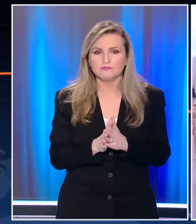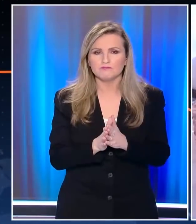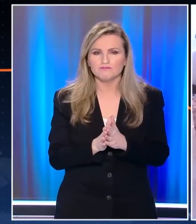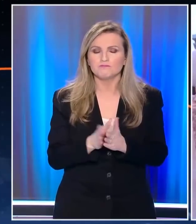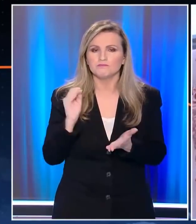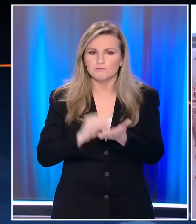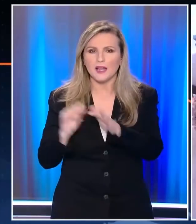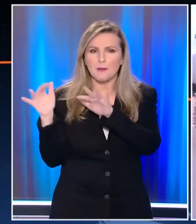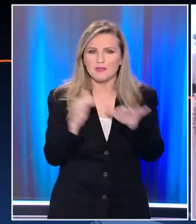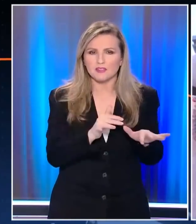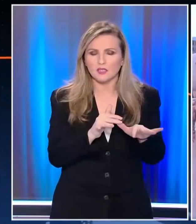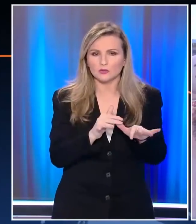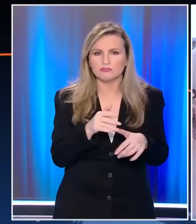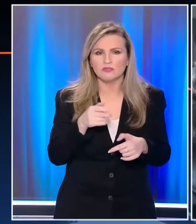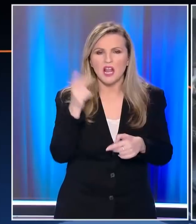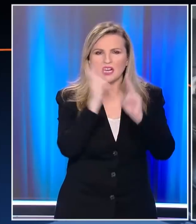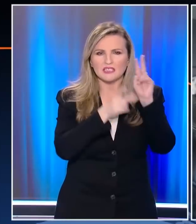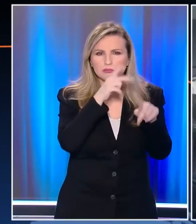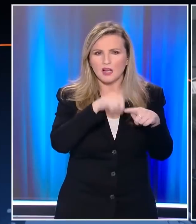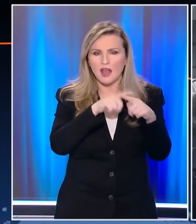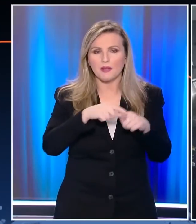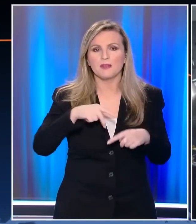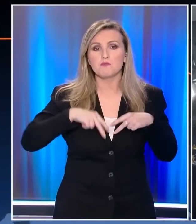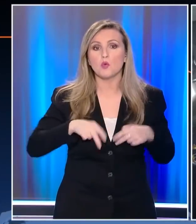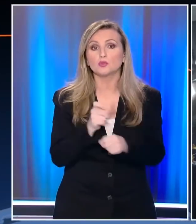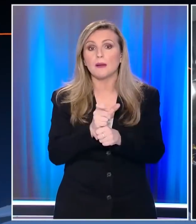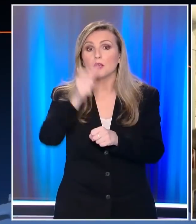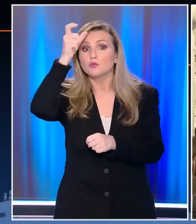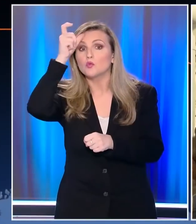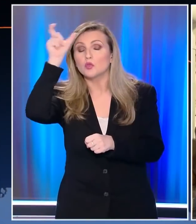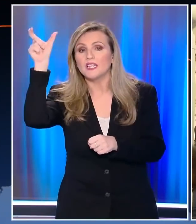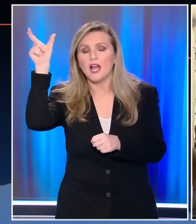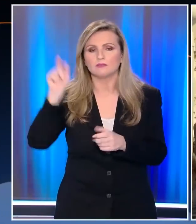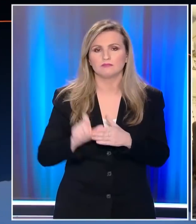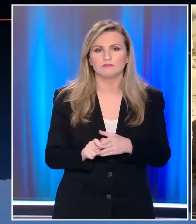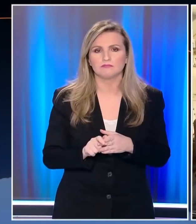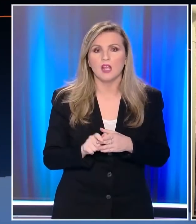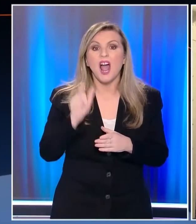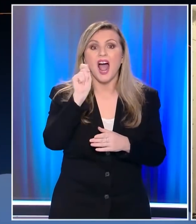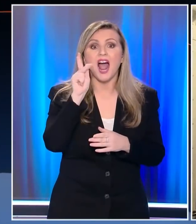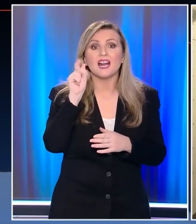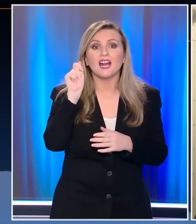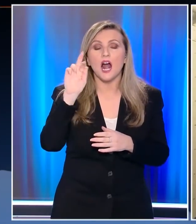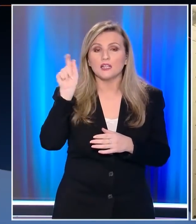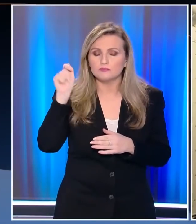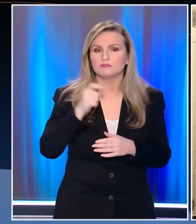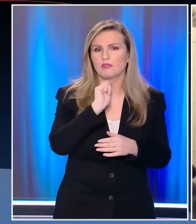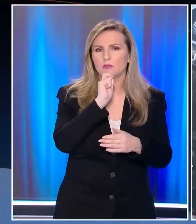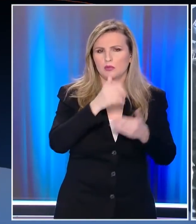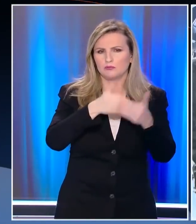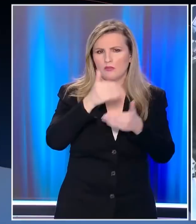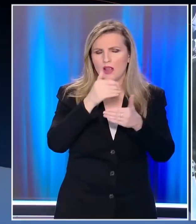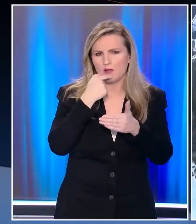Σε νέο επιθετικό παραλήρημα κατά της Ελλάδας προχώρησε ο Τούρκος Υπουργός Άμυνας. Αυτή τη φορά, ο ΑΚΑΡ, μιλώντας σε δημοσιογράφους στην